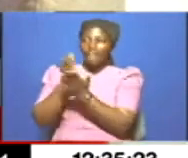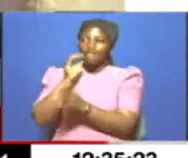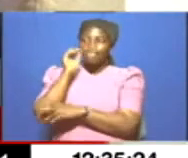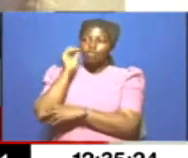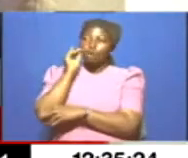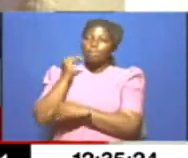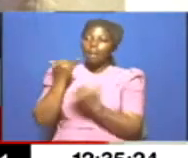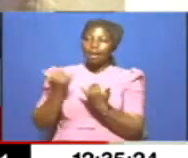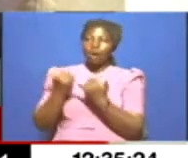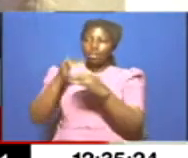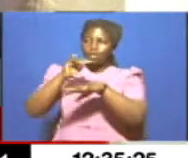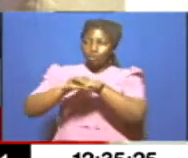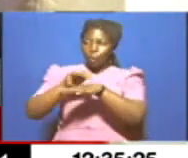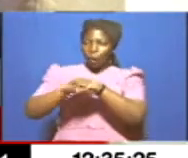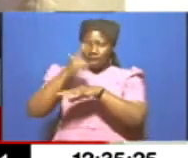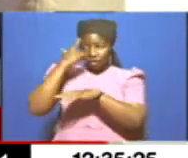wazazi